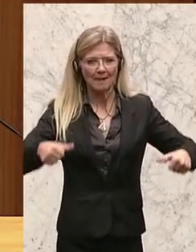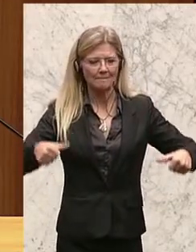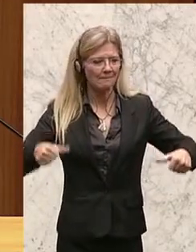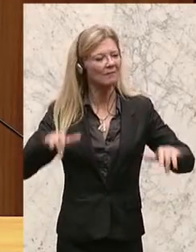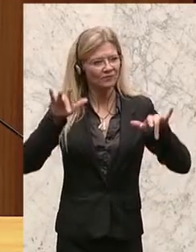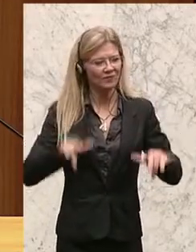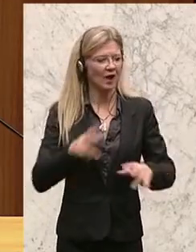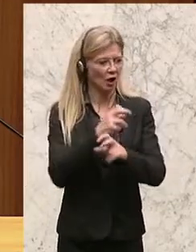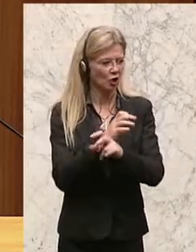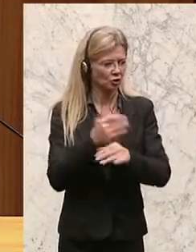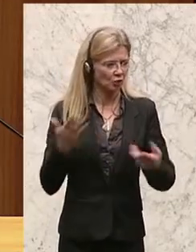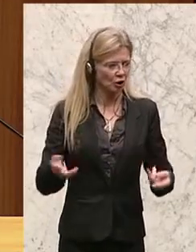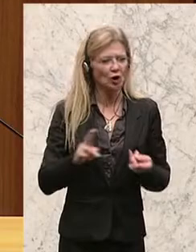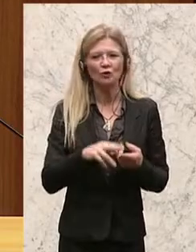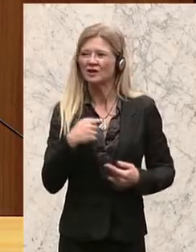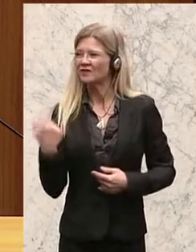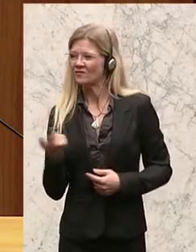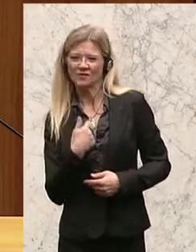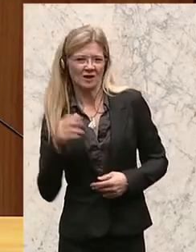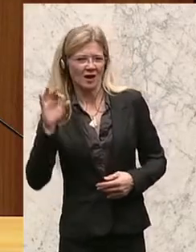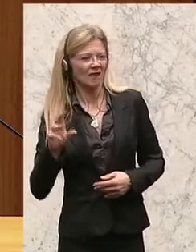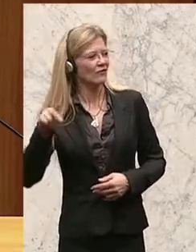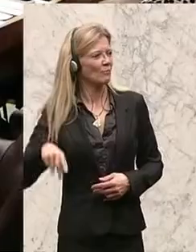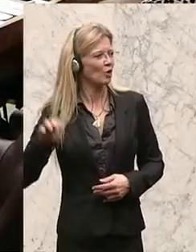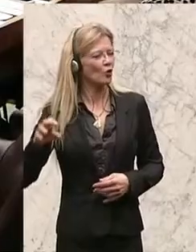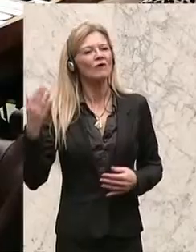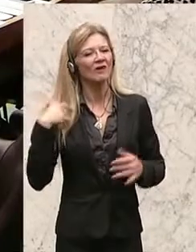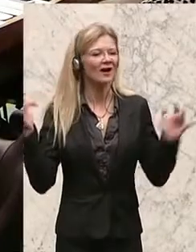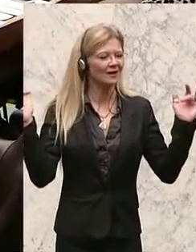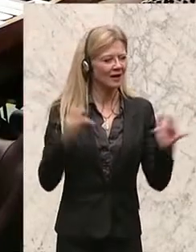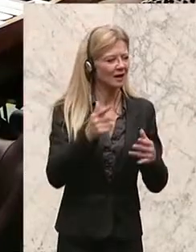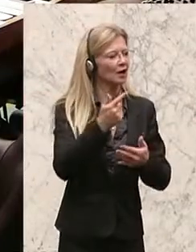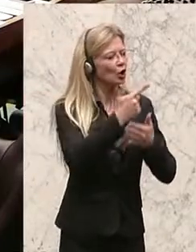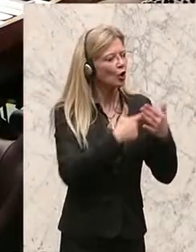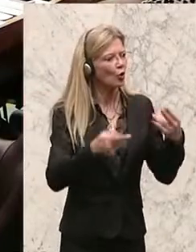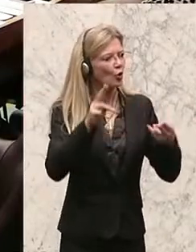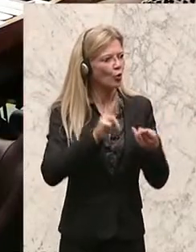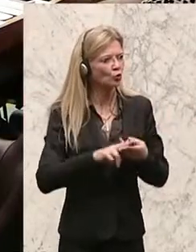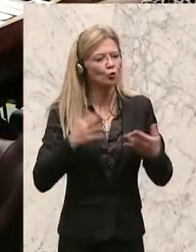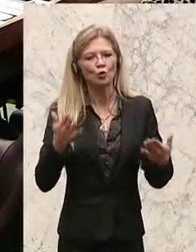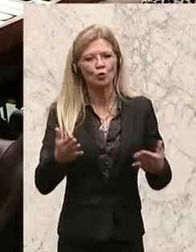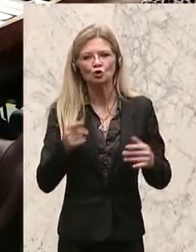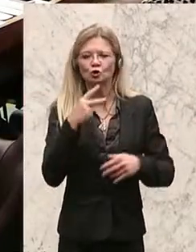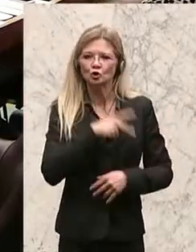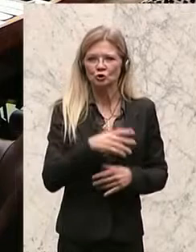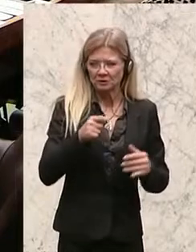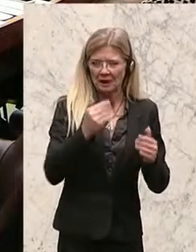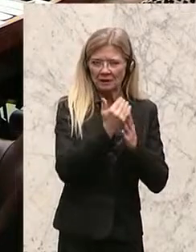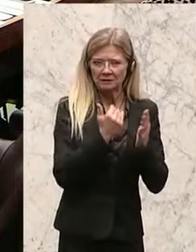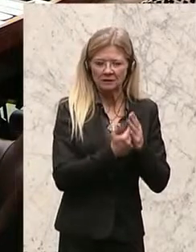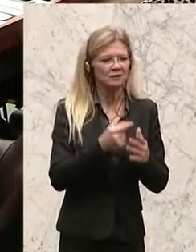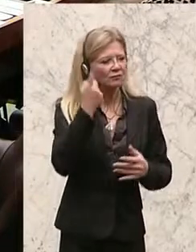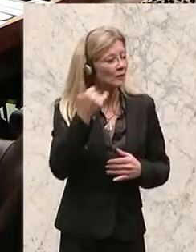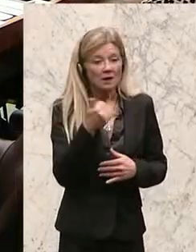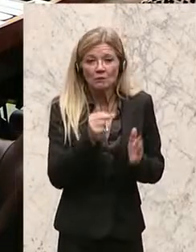wird, ja, Sie von der FPÖ waren ja gegen das Lohn- und Sozialdumpinggesetz. Ja, genau. Weil es findet nach wie vor Lohndumping statt. Das heißt, ein Gesetz, das